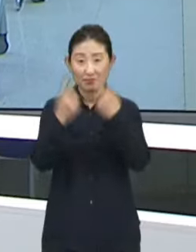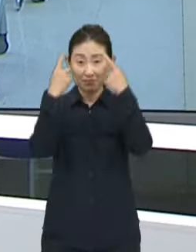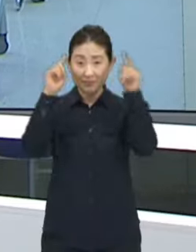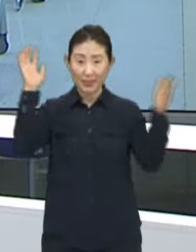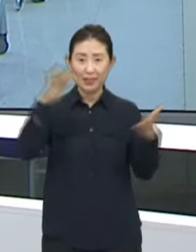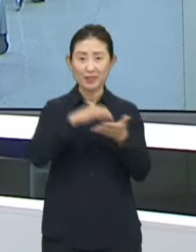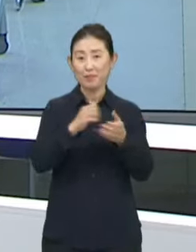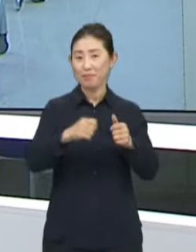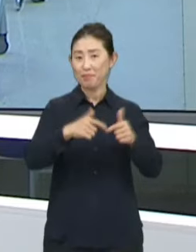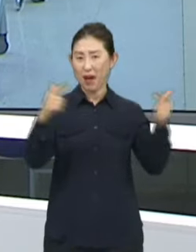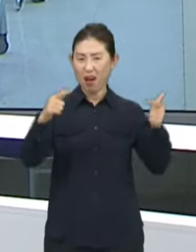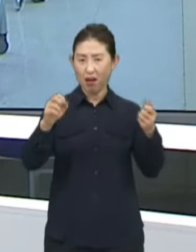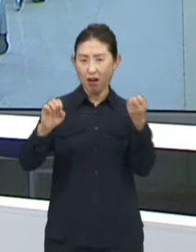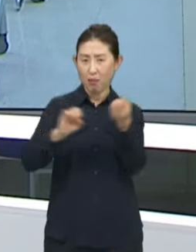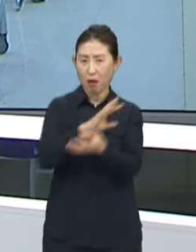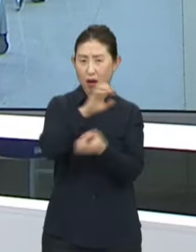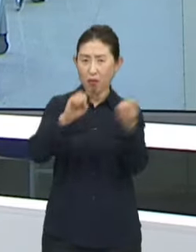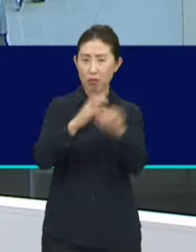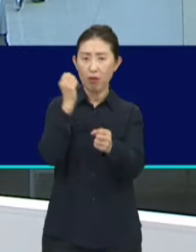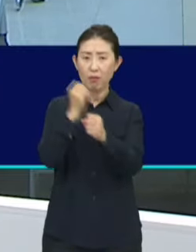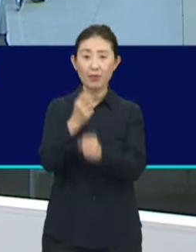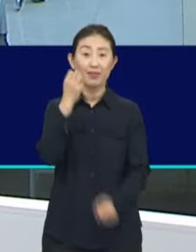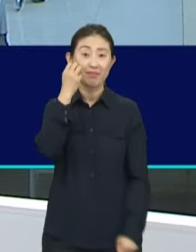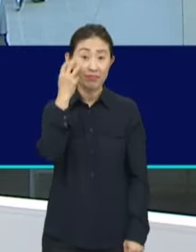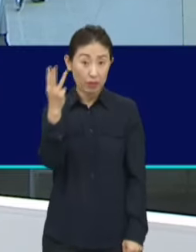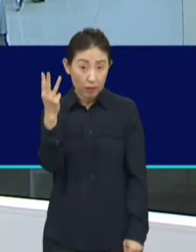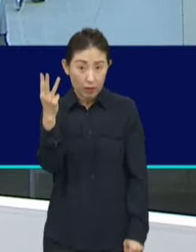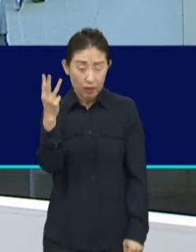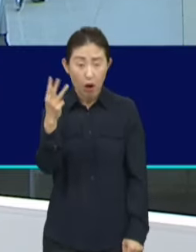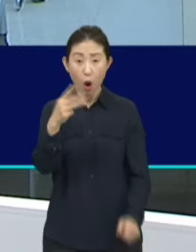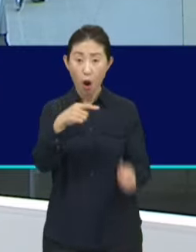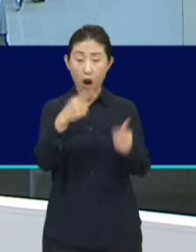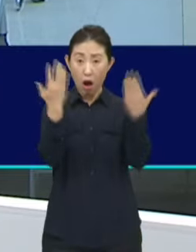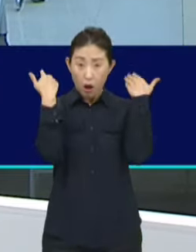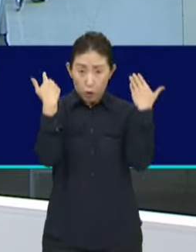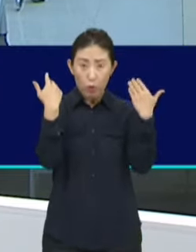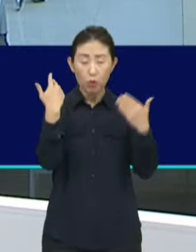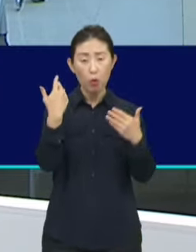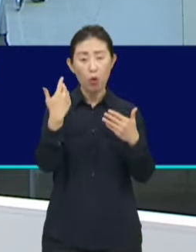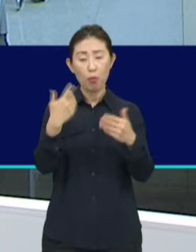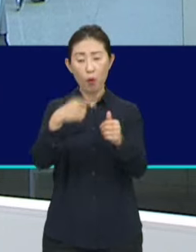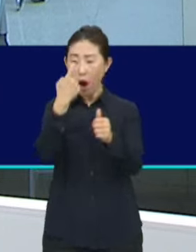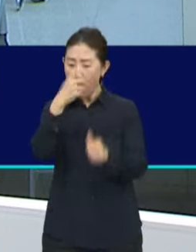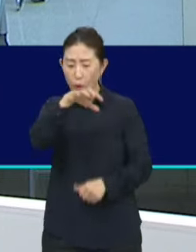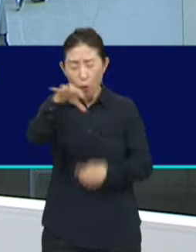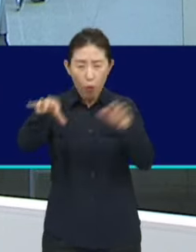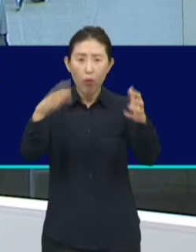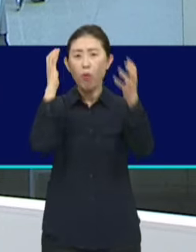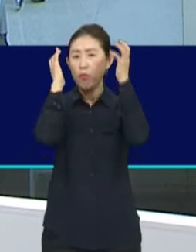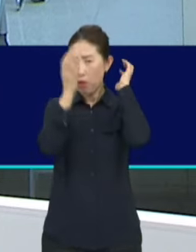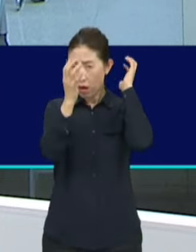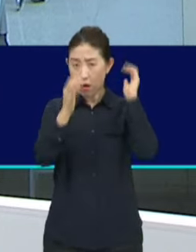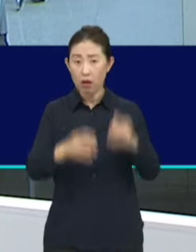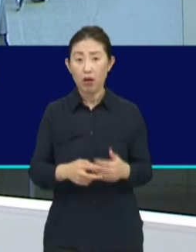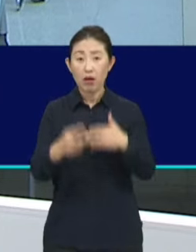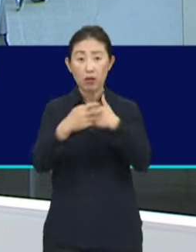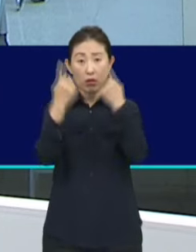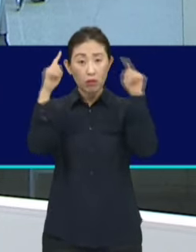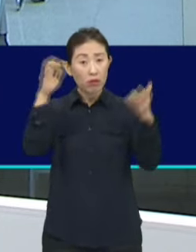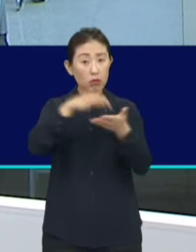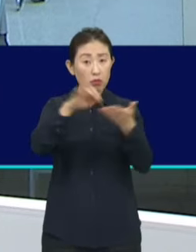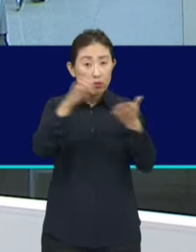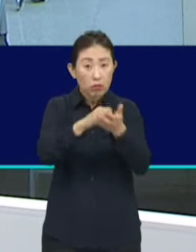의대 증원을 둘러싼 갈등이 석 달째로 접어든 가운데 교육 현장의 혼란도 커지고 있습니다. 의대 증원